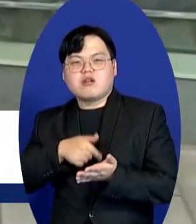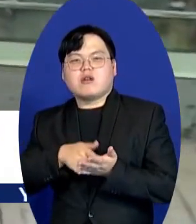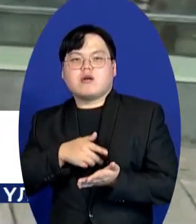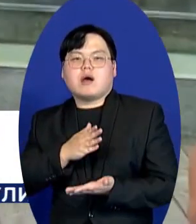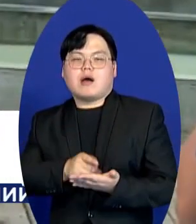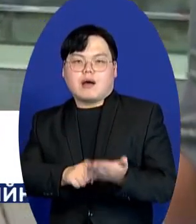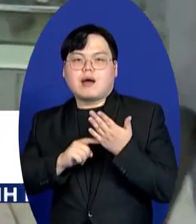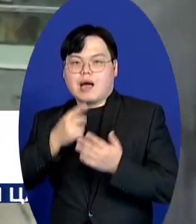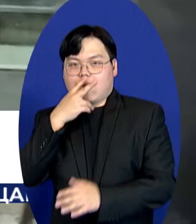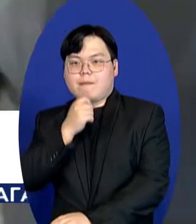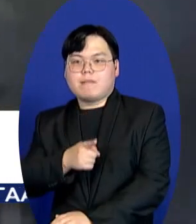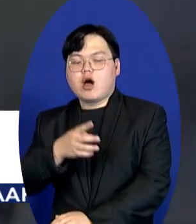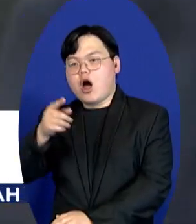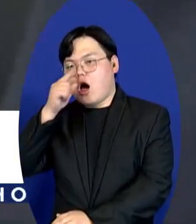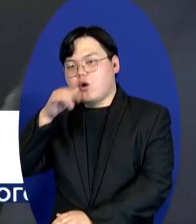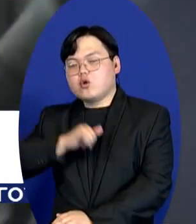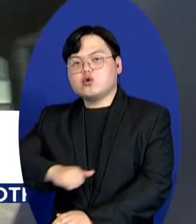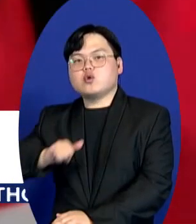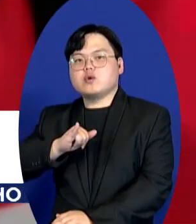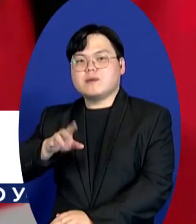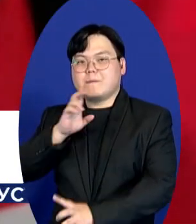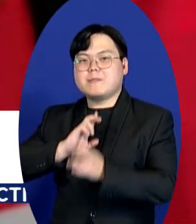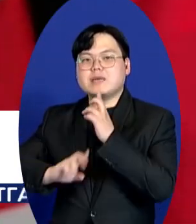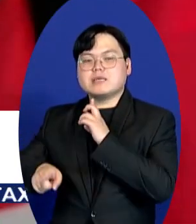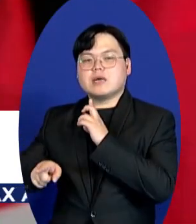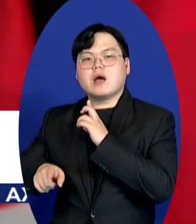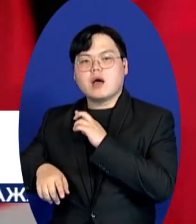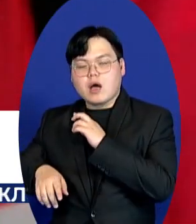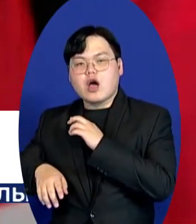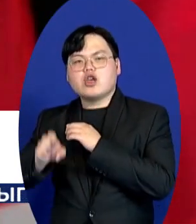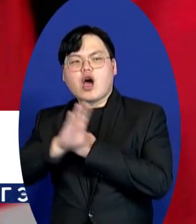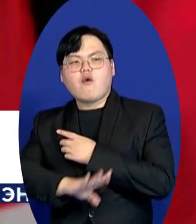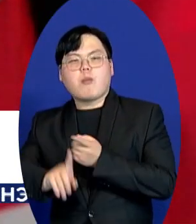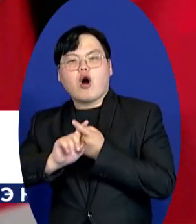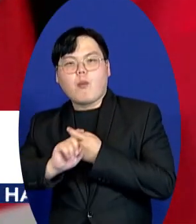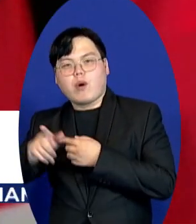байгаа нь ойлгомжтой. Оросын түрэмгийлэн нөхцөлд Канада улс Европын холбоотнуудад тэр дундаа